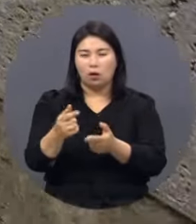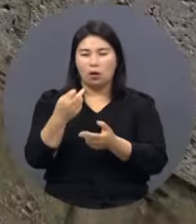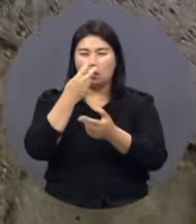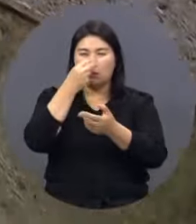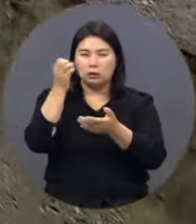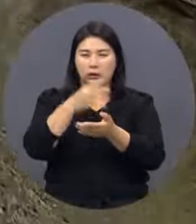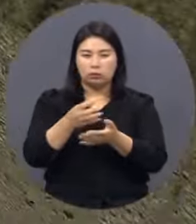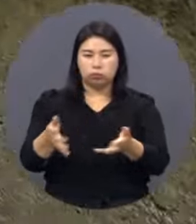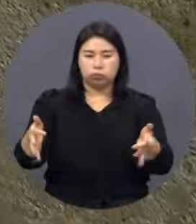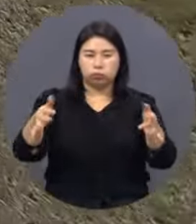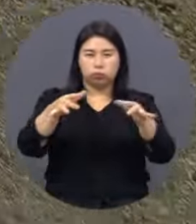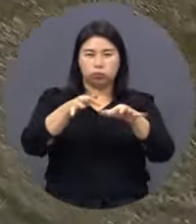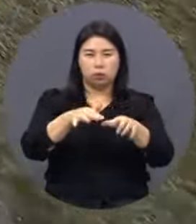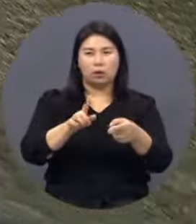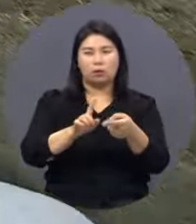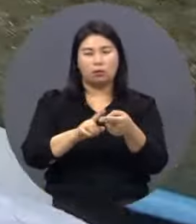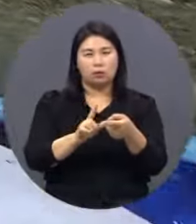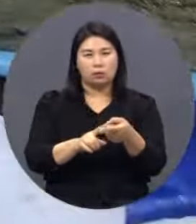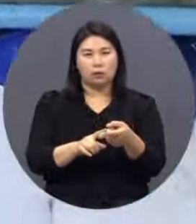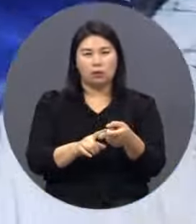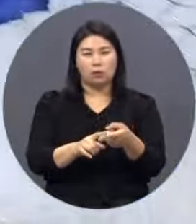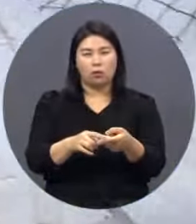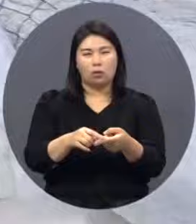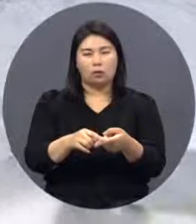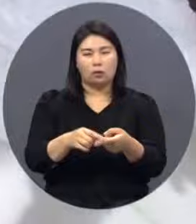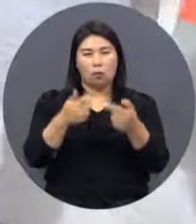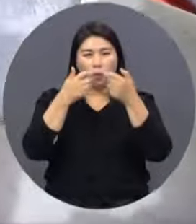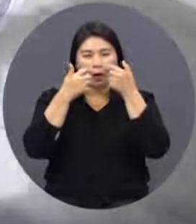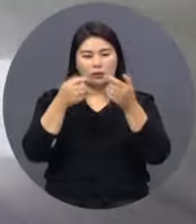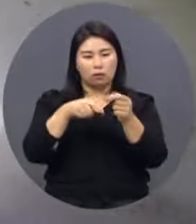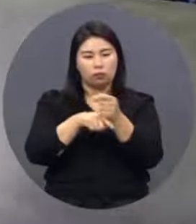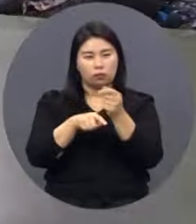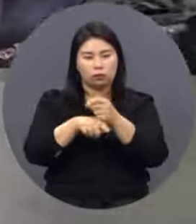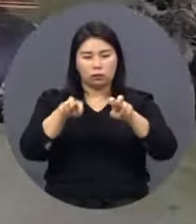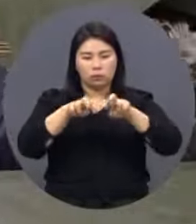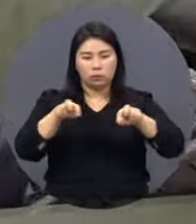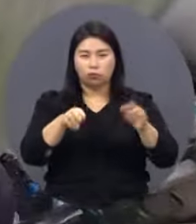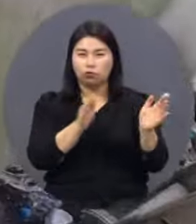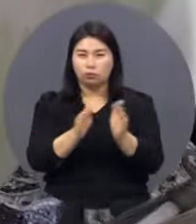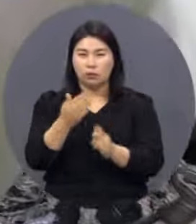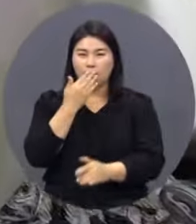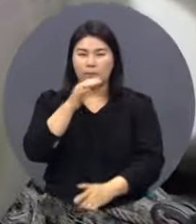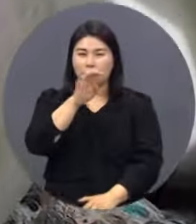밀려드는 굉생이 모자반 변수 속에 과연 정확한 분석과 대책